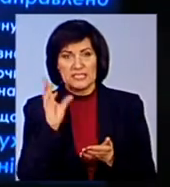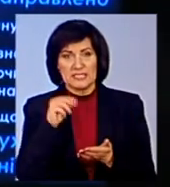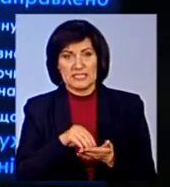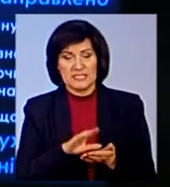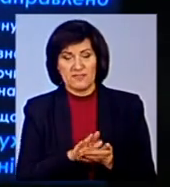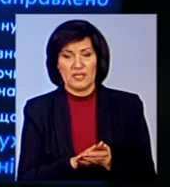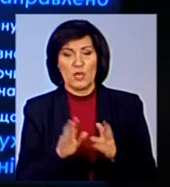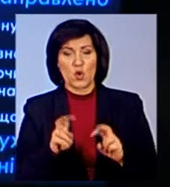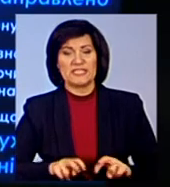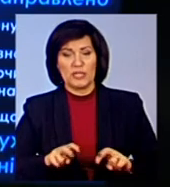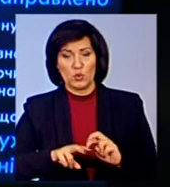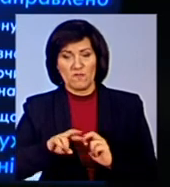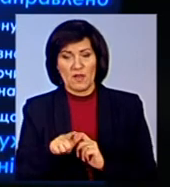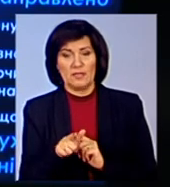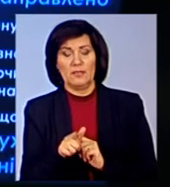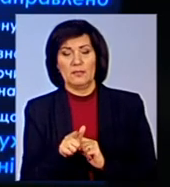розслідувань,